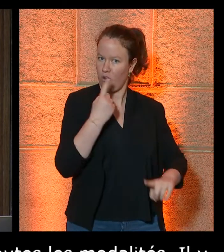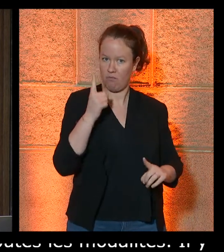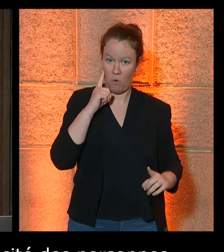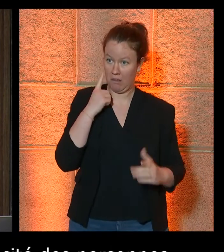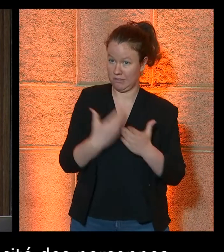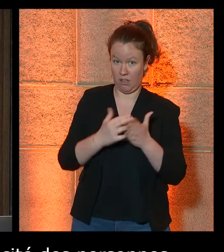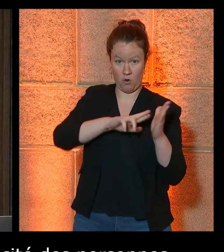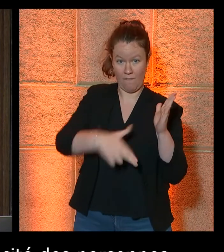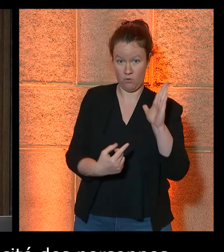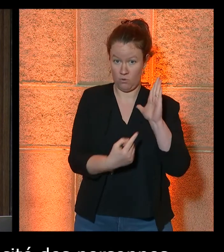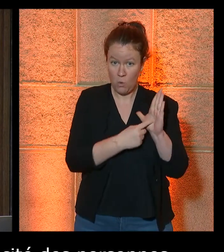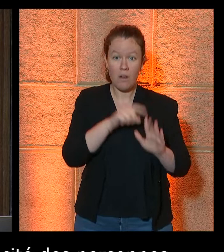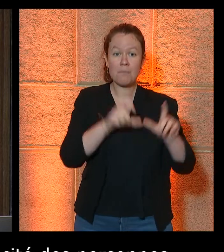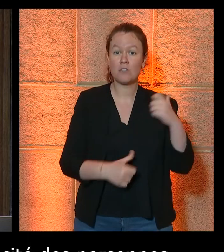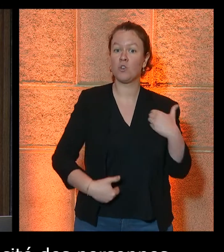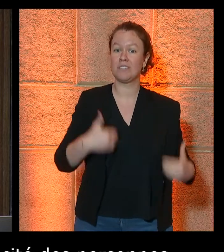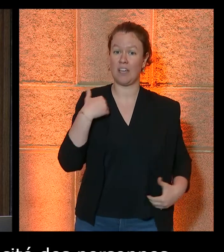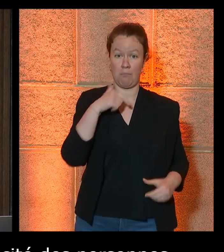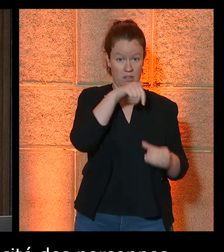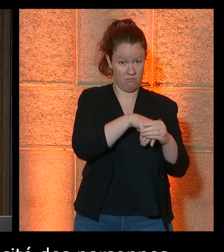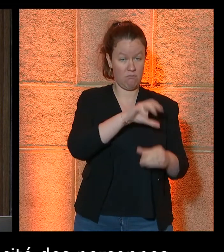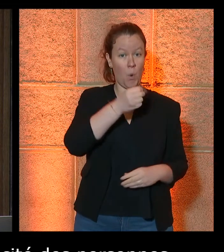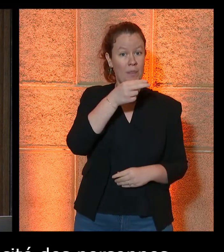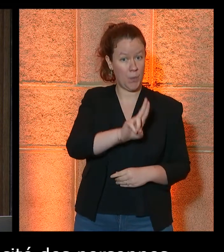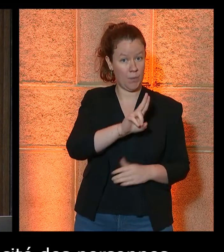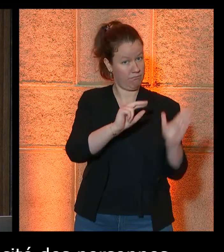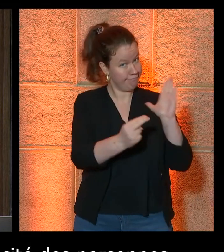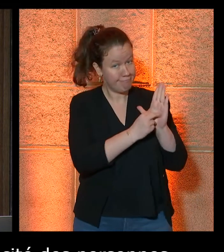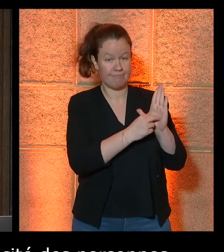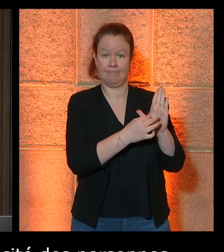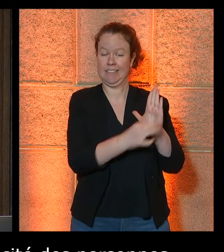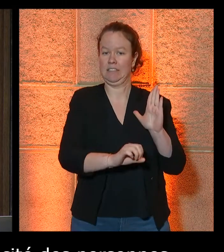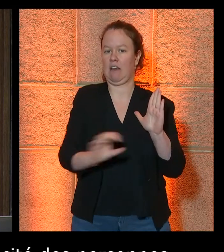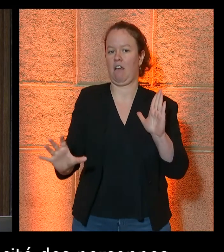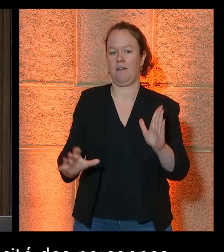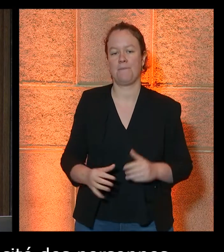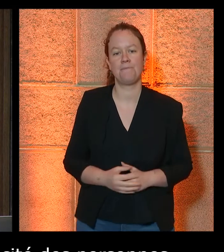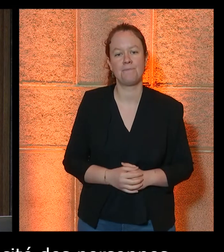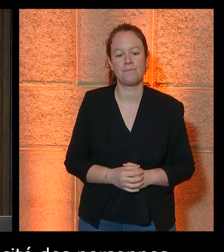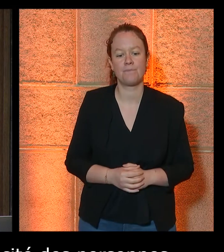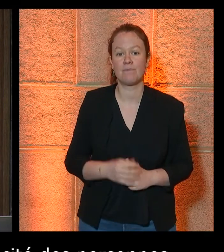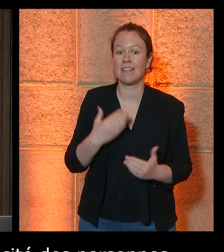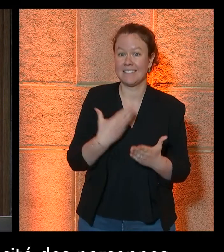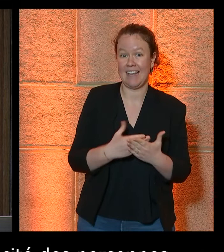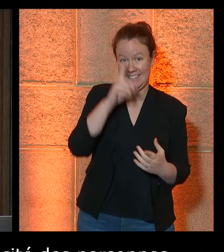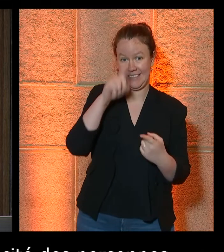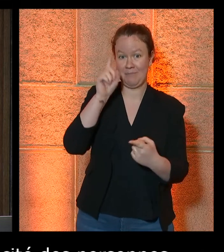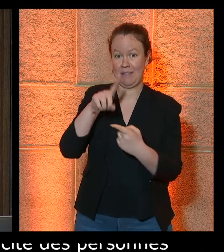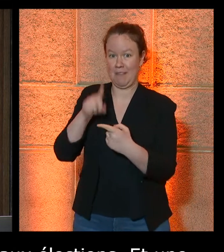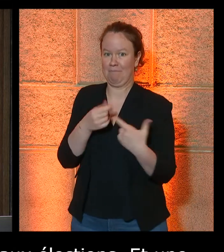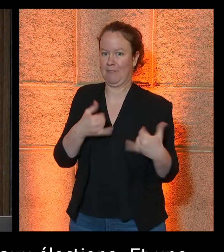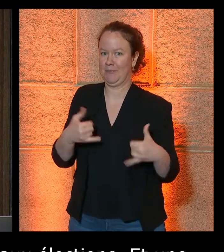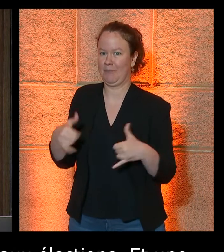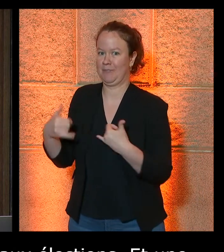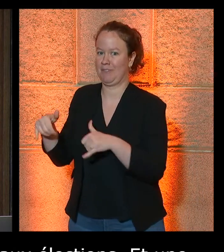Convention relative aux droits des personnes handicapées des Nations Unies. Donc ça, c'est autant de sujets